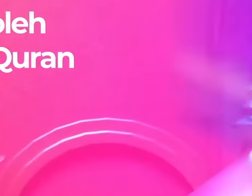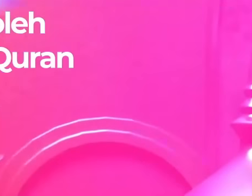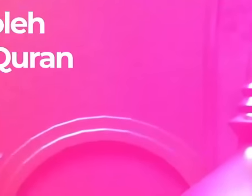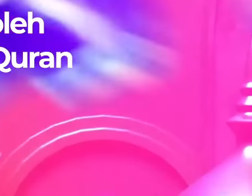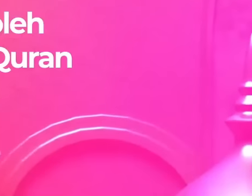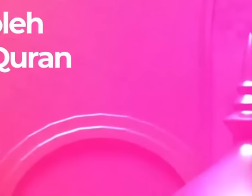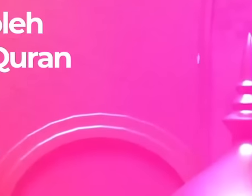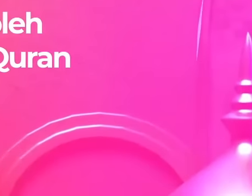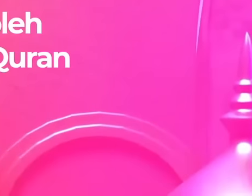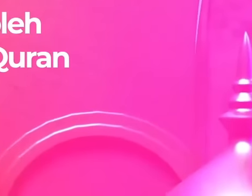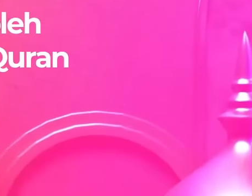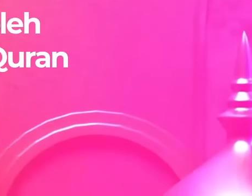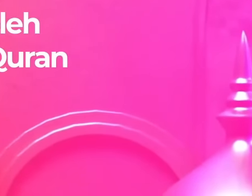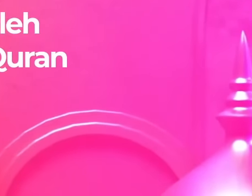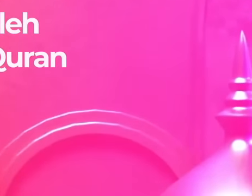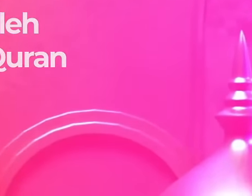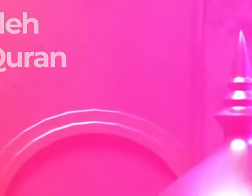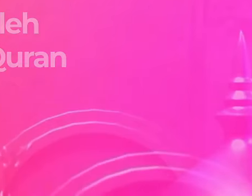العالمين.